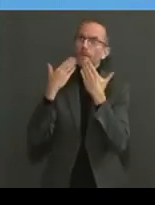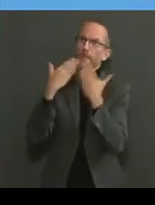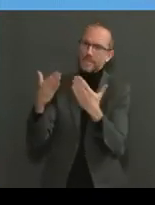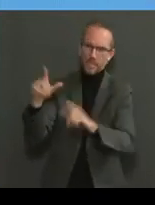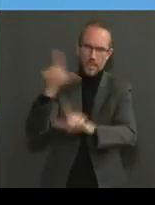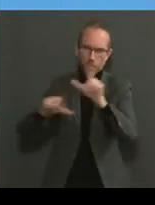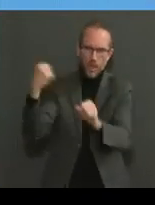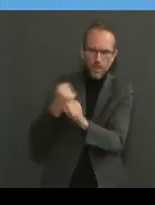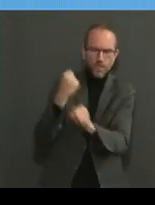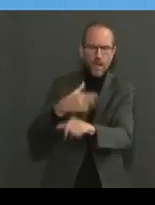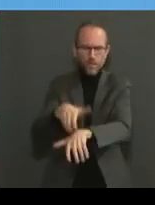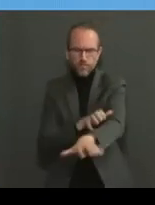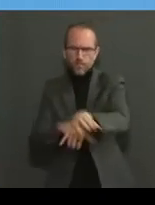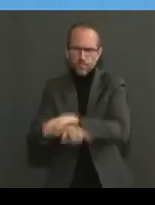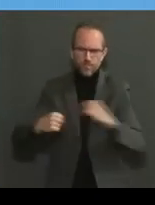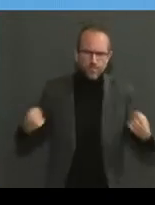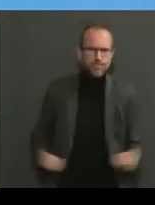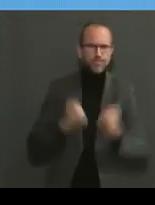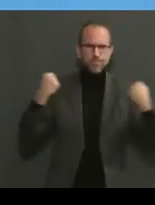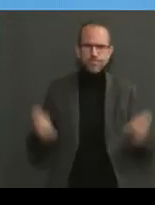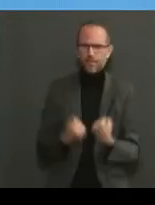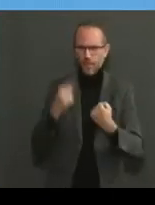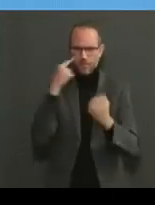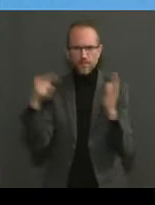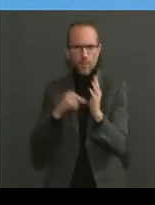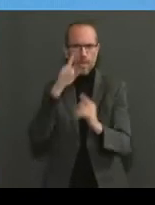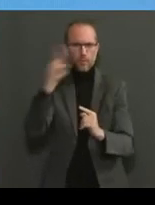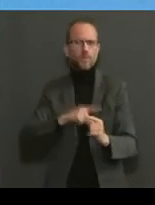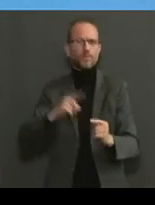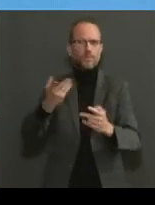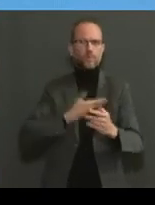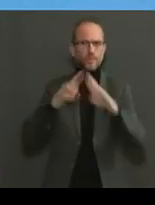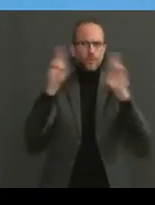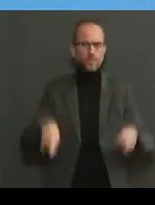accélérer l'analyse des tests et la transmission des résultats.